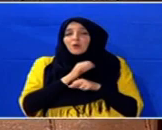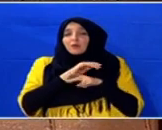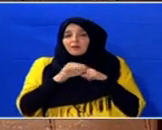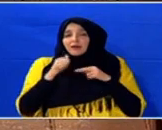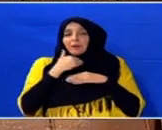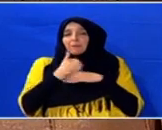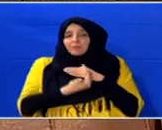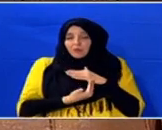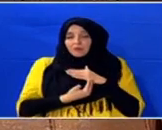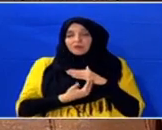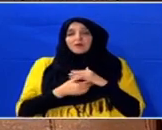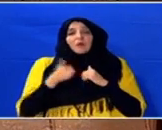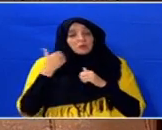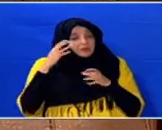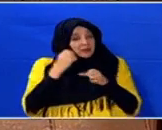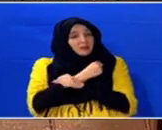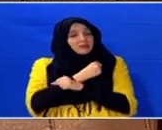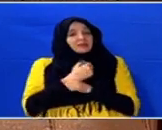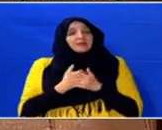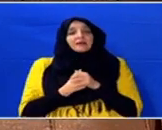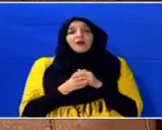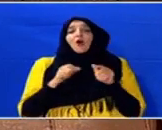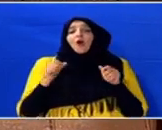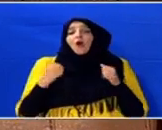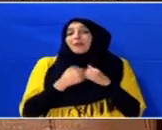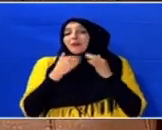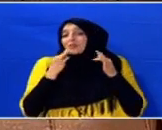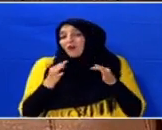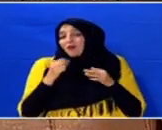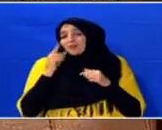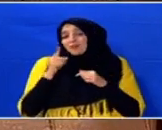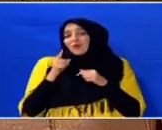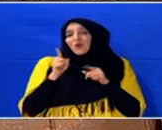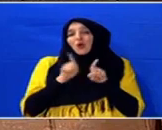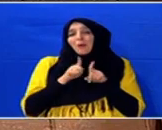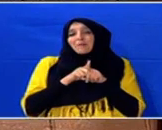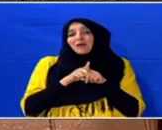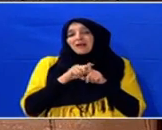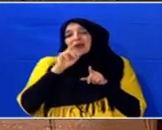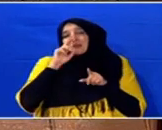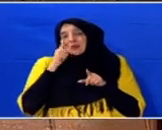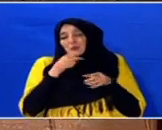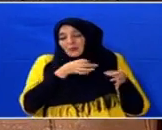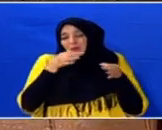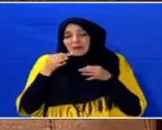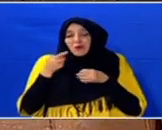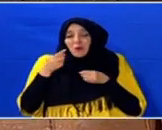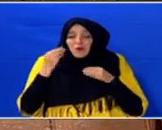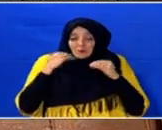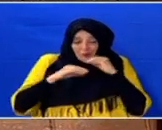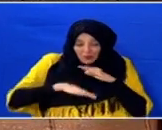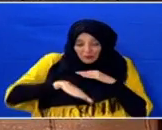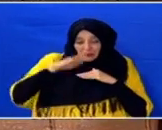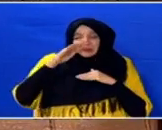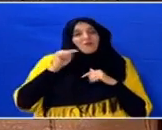الوفاء. نعم، لزوج العمة اللي ماتت الله يرحمها عادي، ولكن نظر